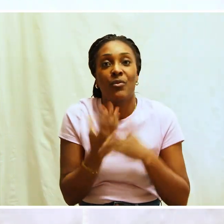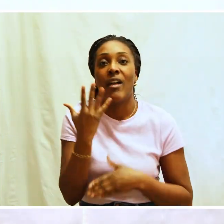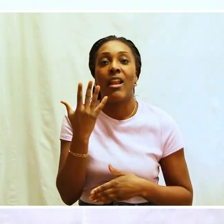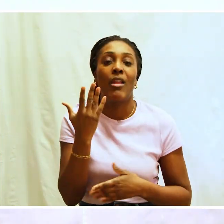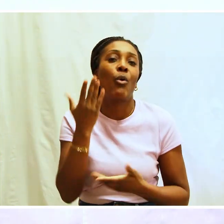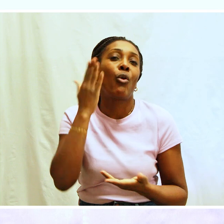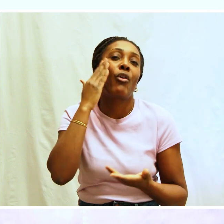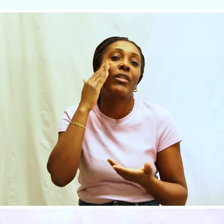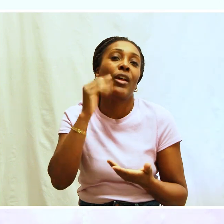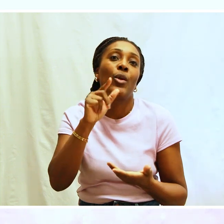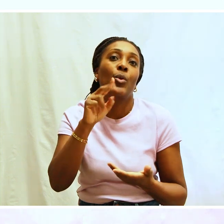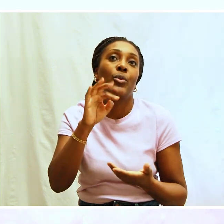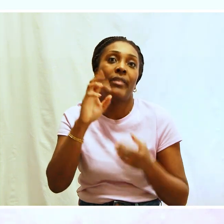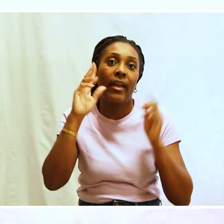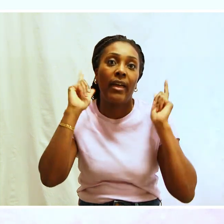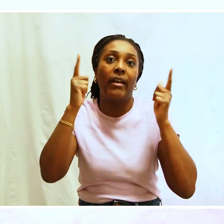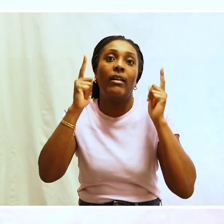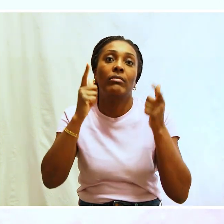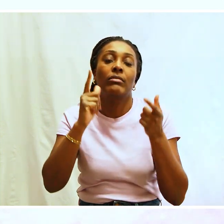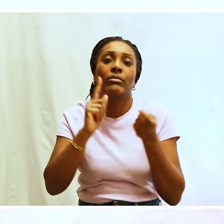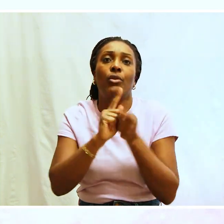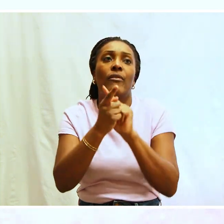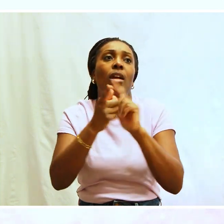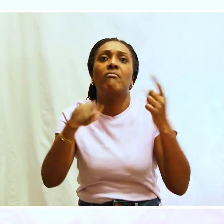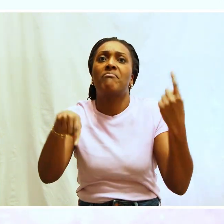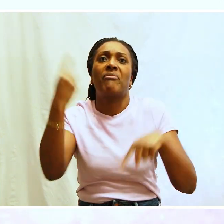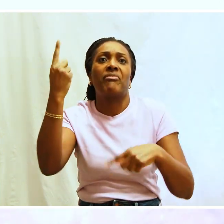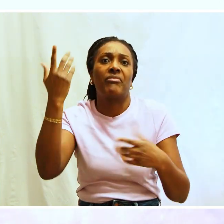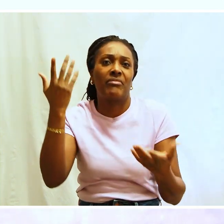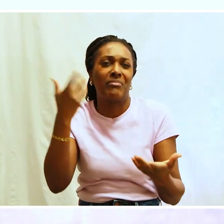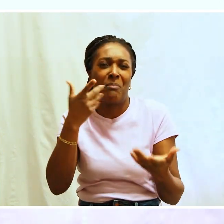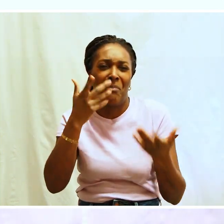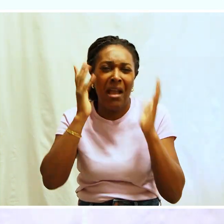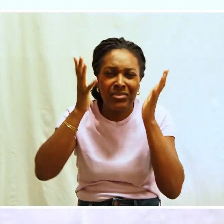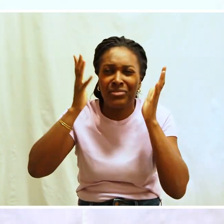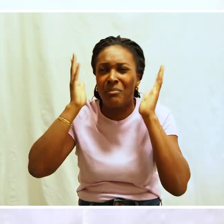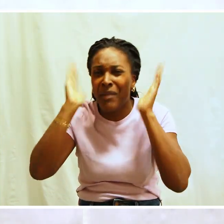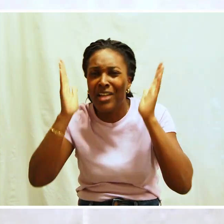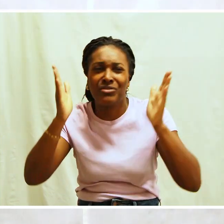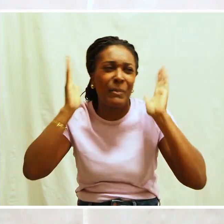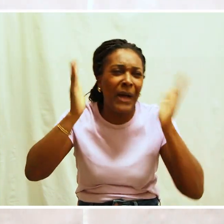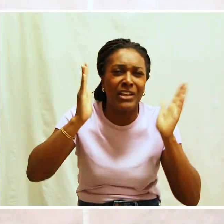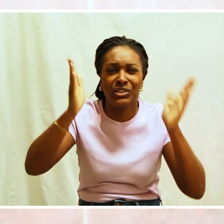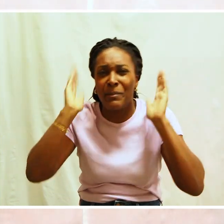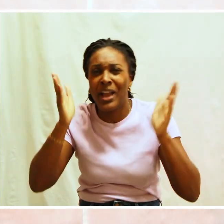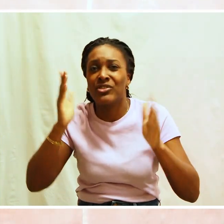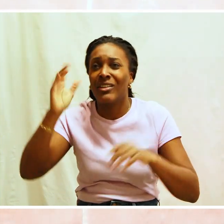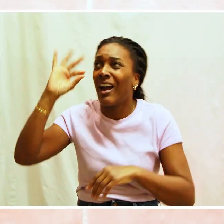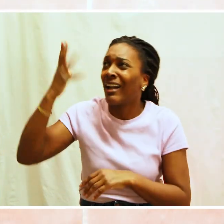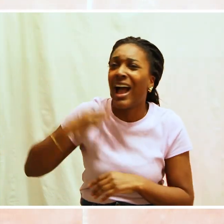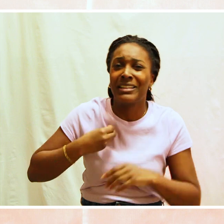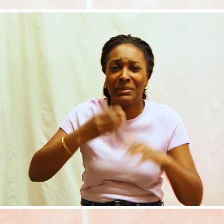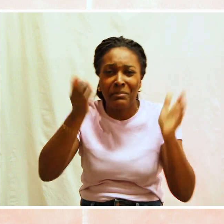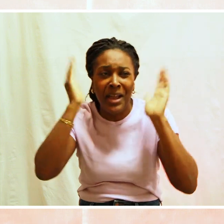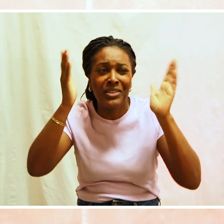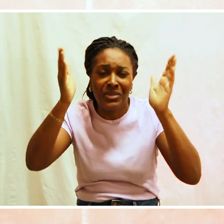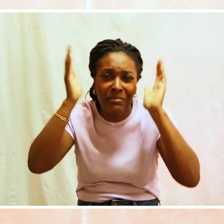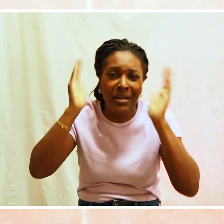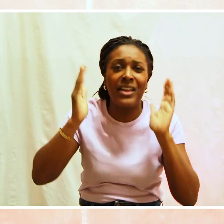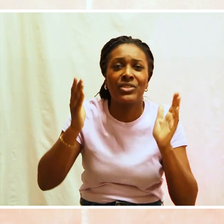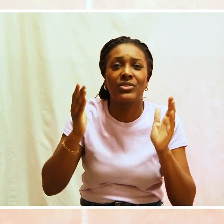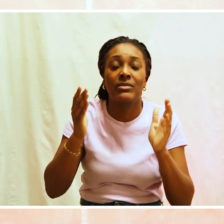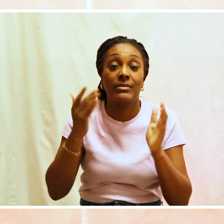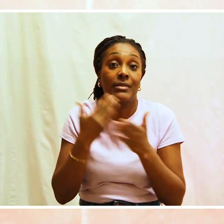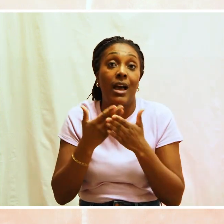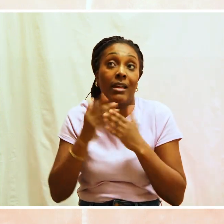connaît l'homme qui va devenir. Il va commencer à prêcher et à prêcher la grâce de Dieu, celle qui